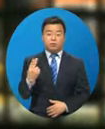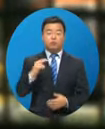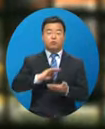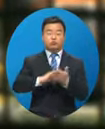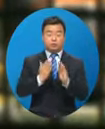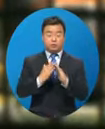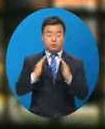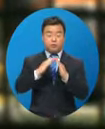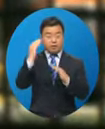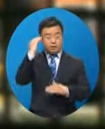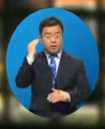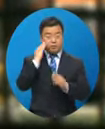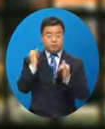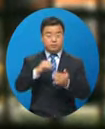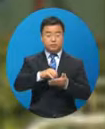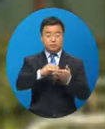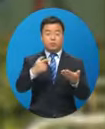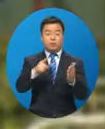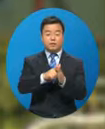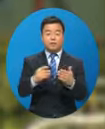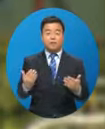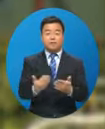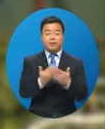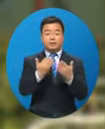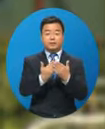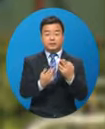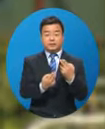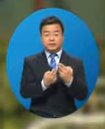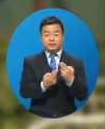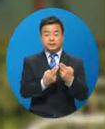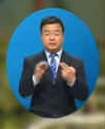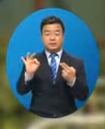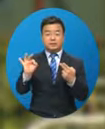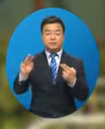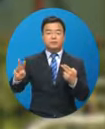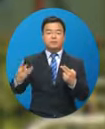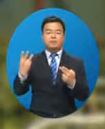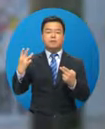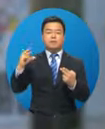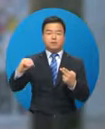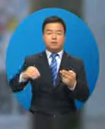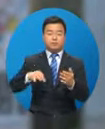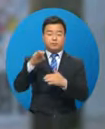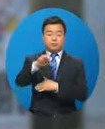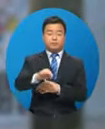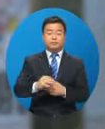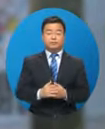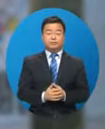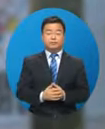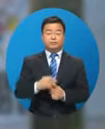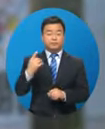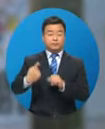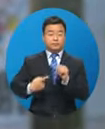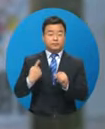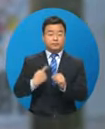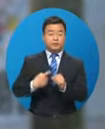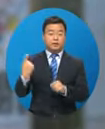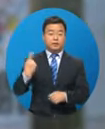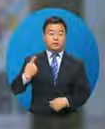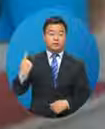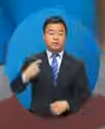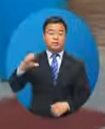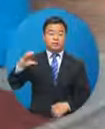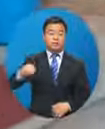이곳에 입학하려면 발전기금만 300만 원을 별도로 내야 합니다. 1년에 들어가는 돈만 1000만 원이